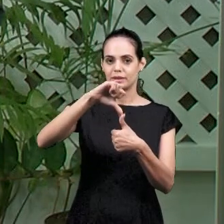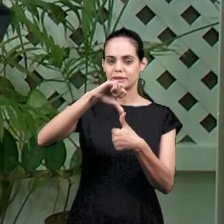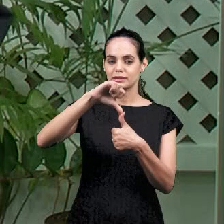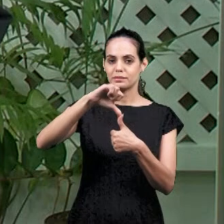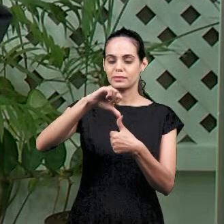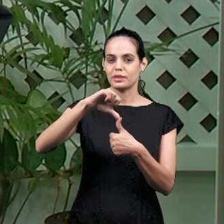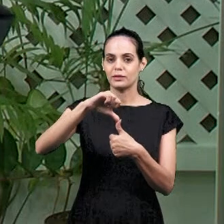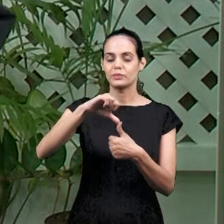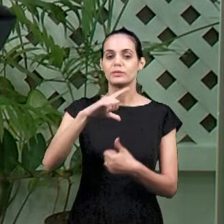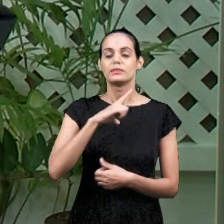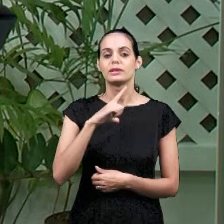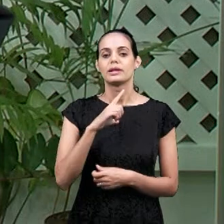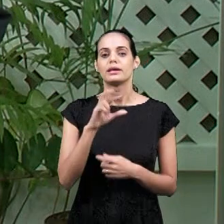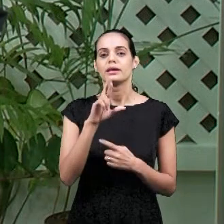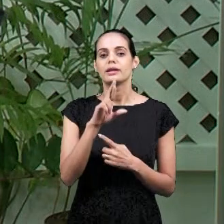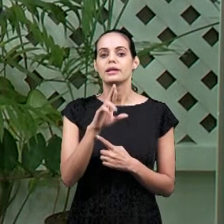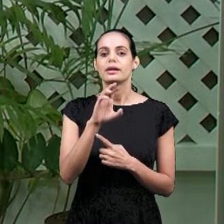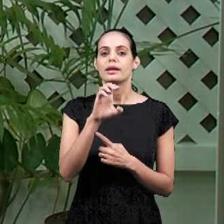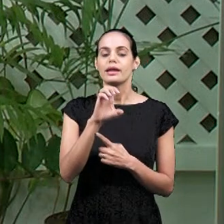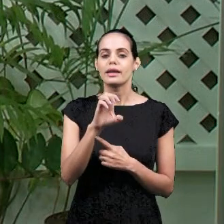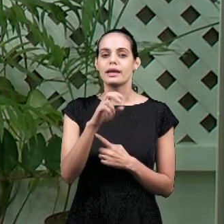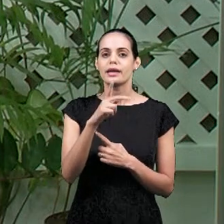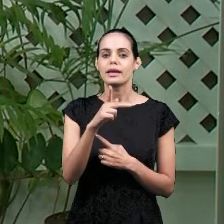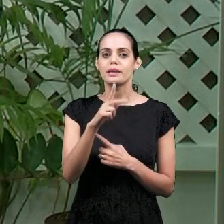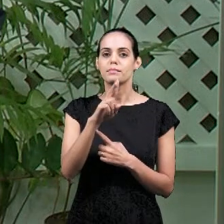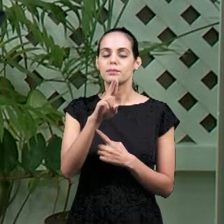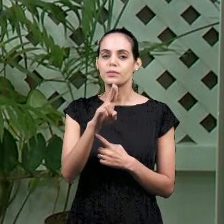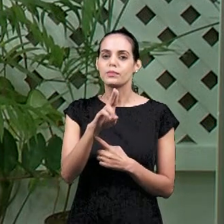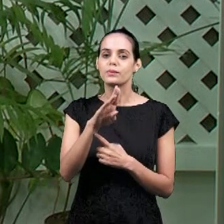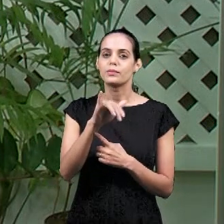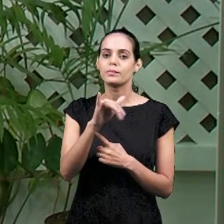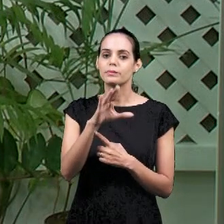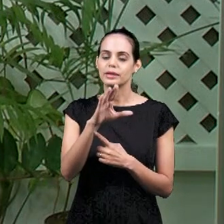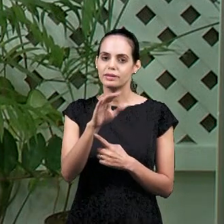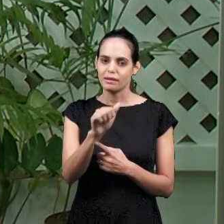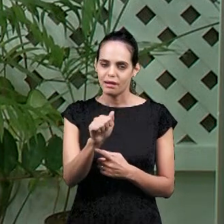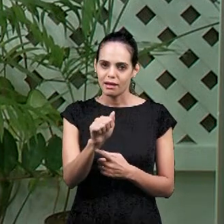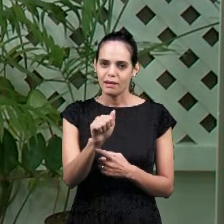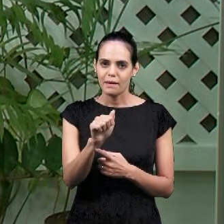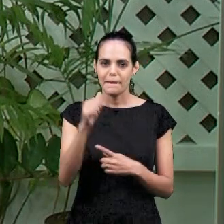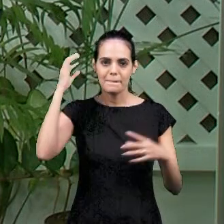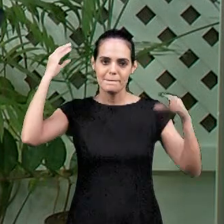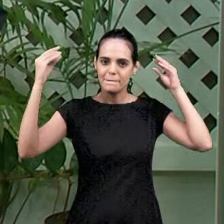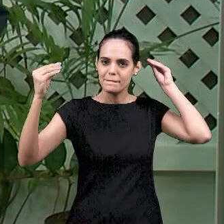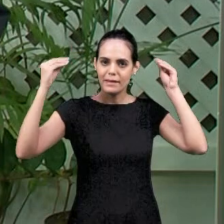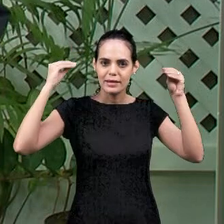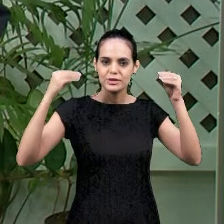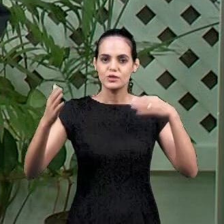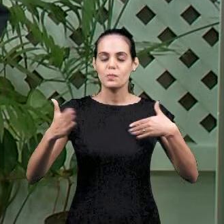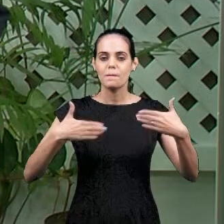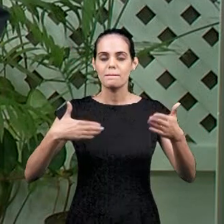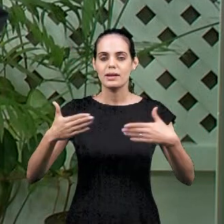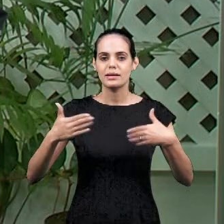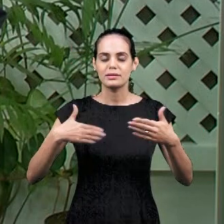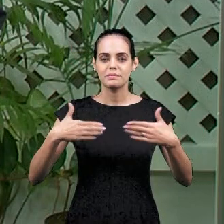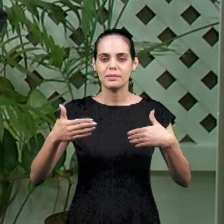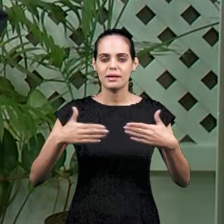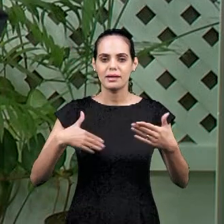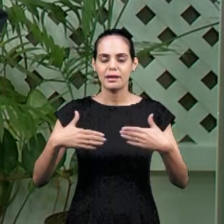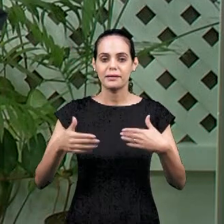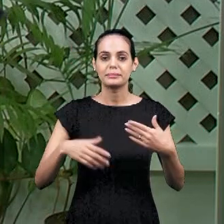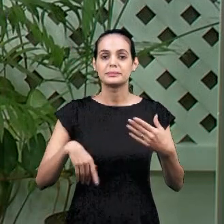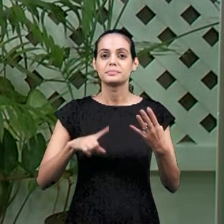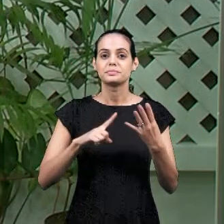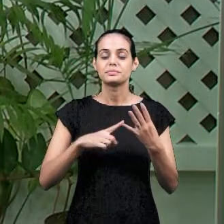l'Amérique centrale, en première place, République dominicaine, deuxième place, Mexique,